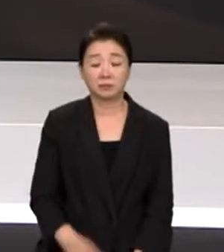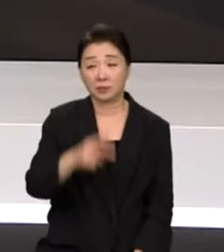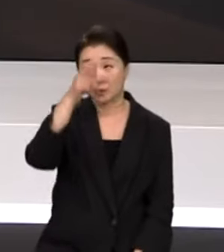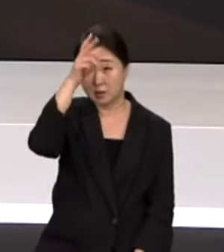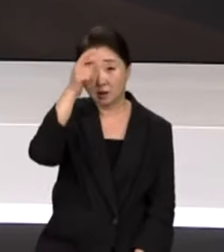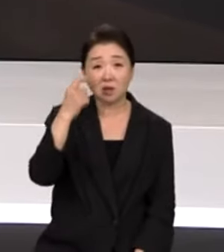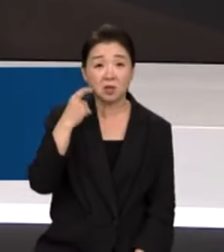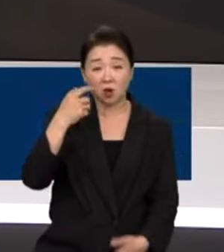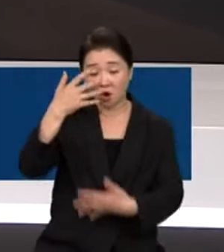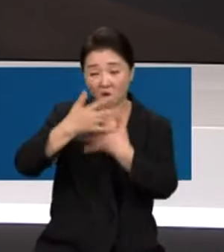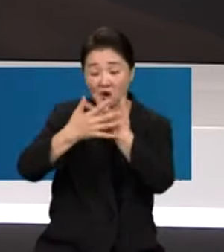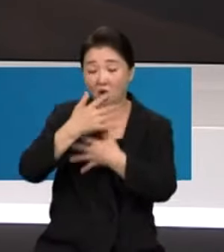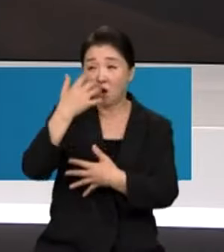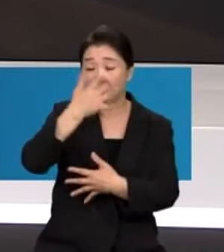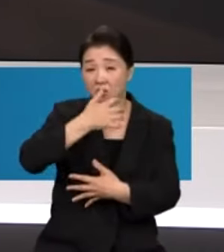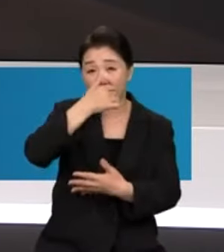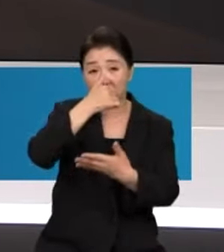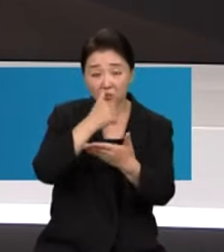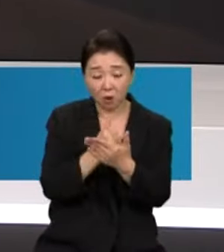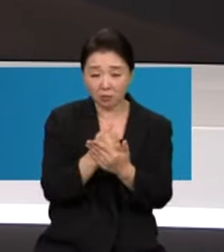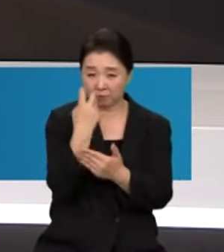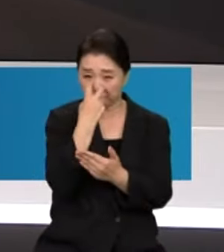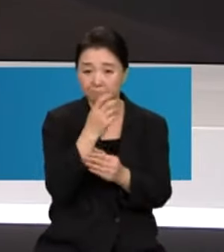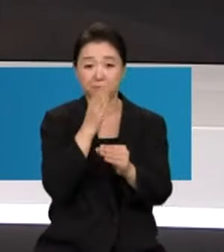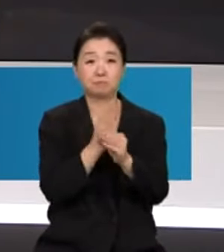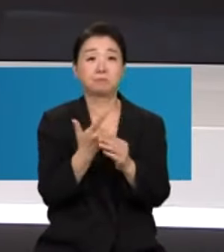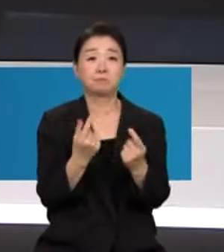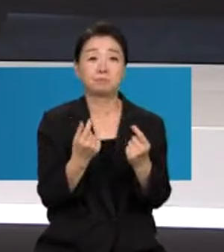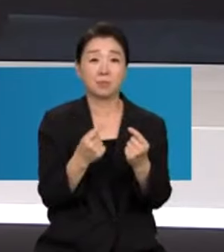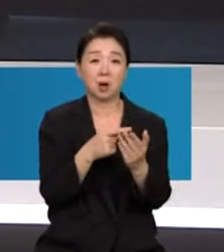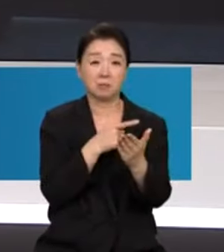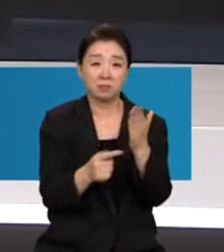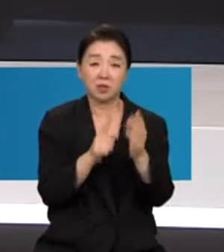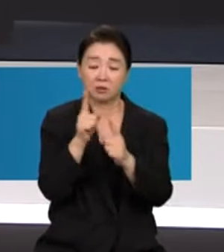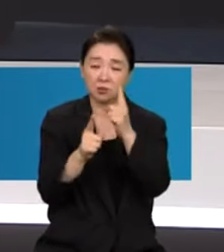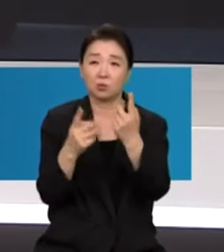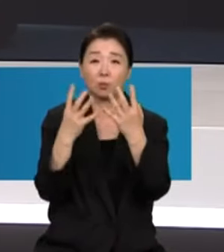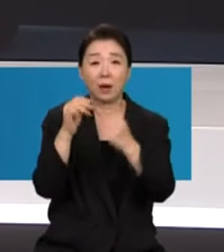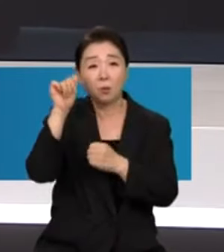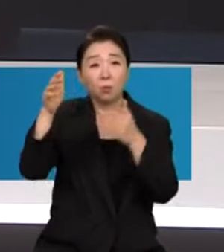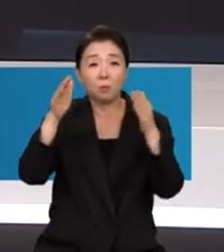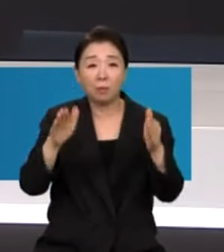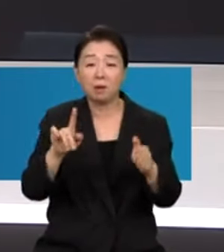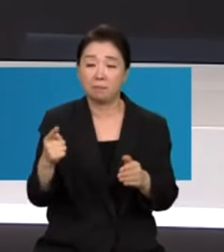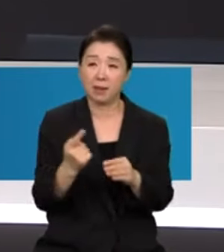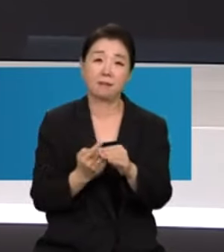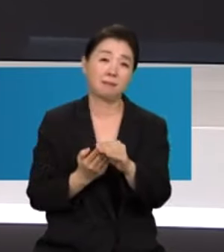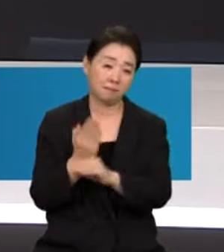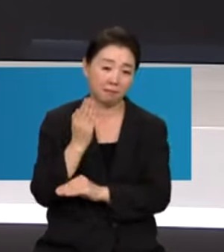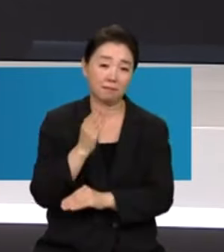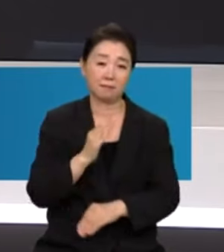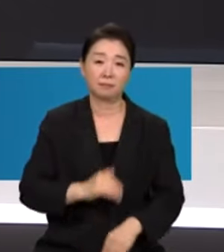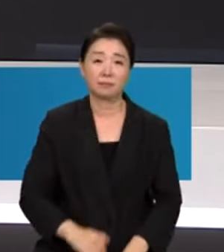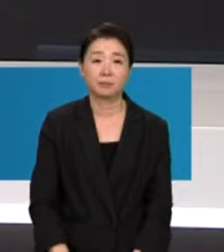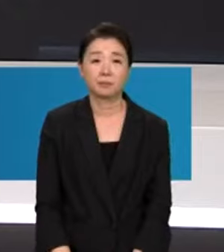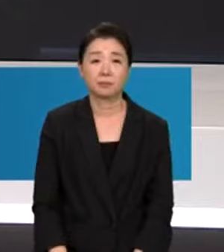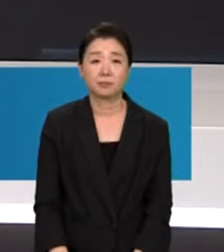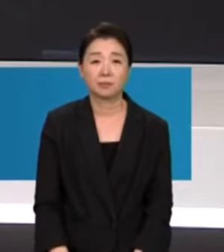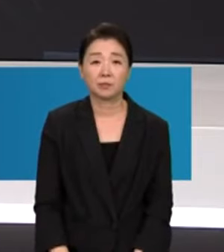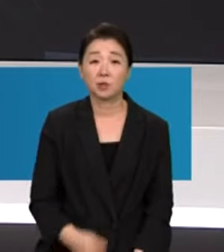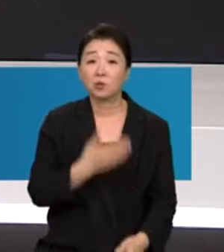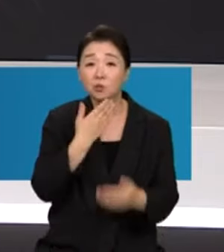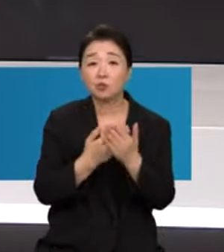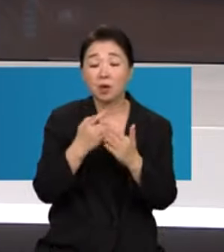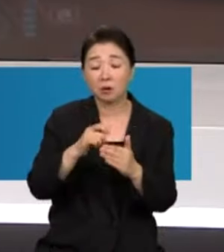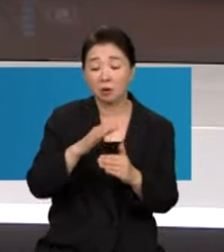경찰이 페이크 성범죄 집중 단속을 시작하자 피해 신고가 다세 만에 100권 넘게 들어왔습니다